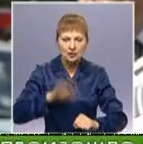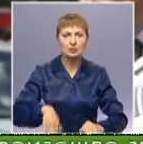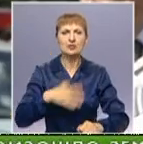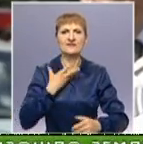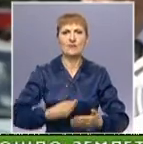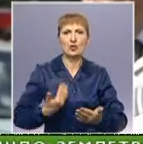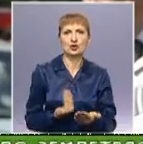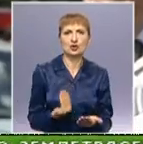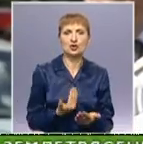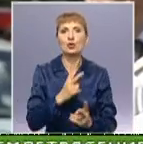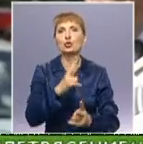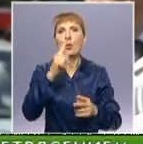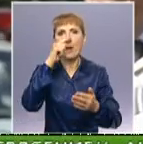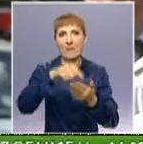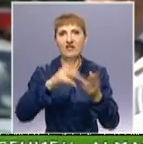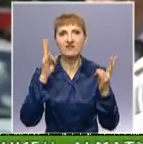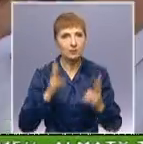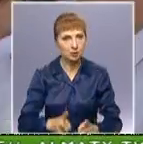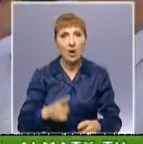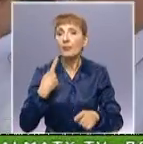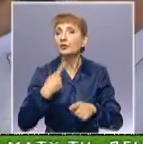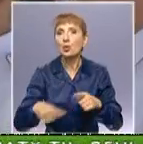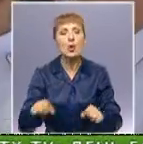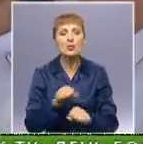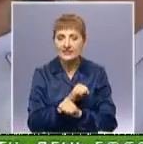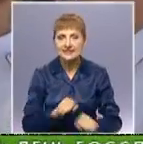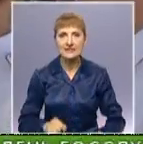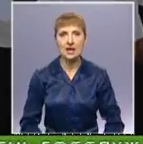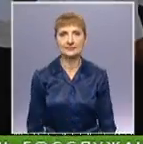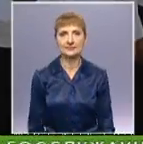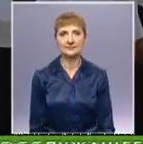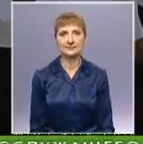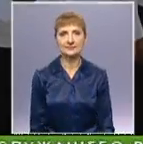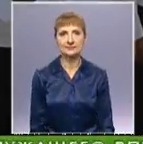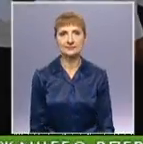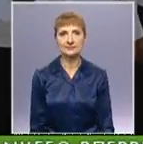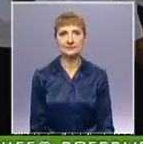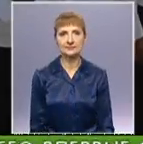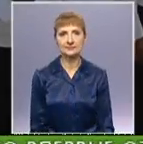попал в беду. По-другому нельзя. Дильмурат Муталипов, Аль-Фараби Гусенцов, телеканал «Алматы».